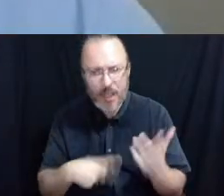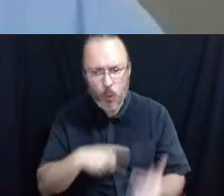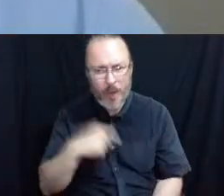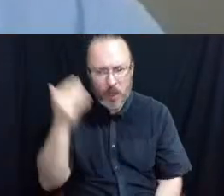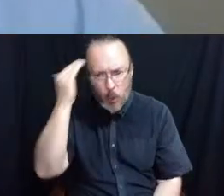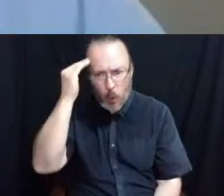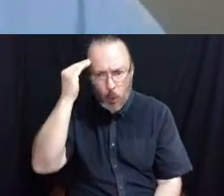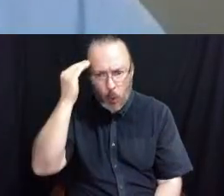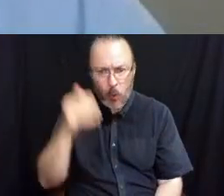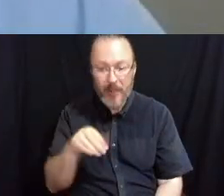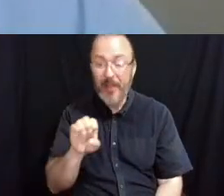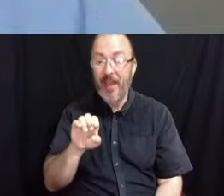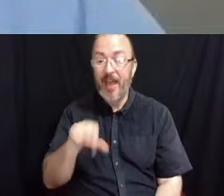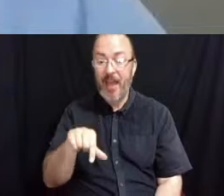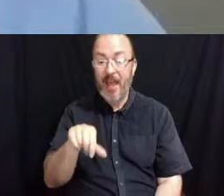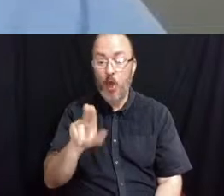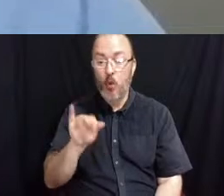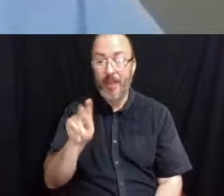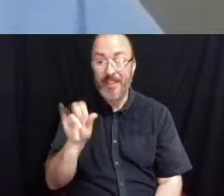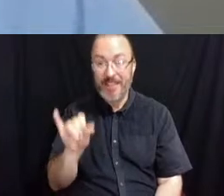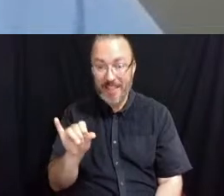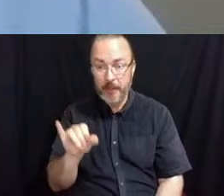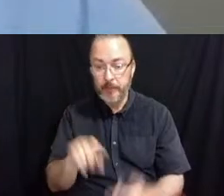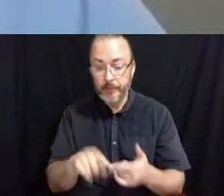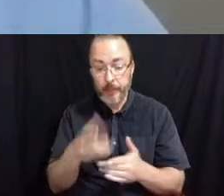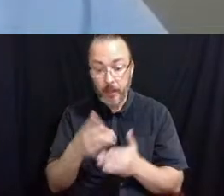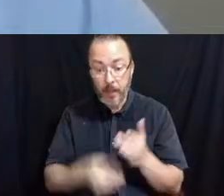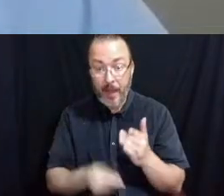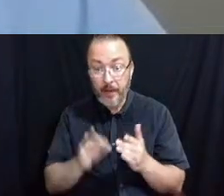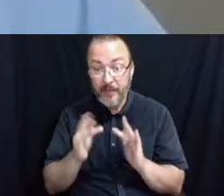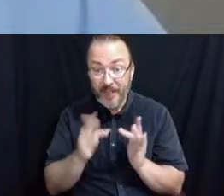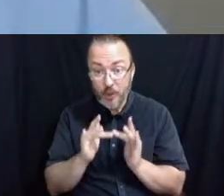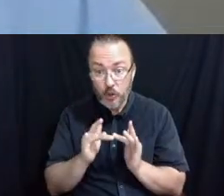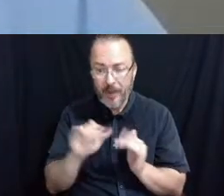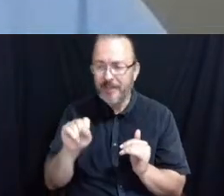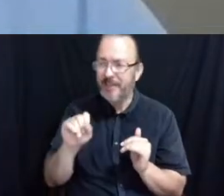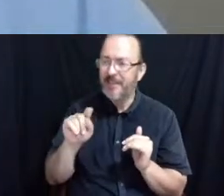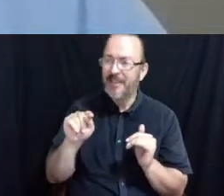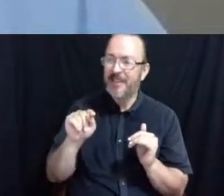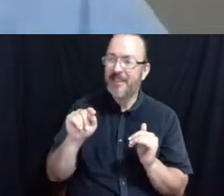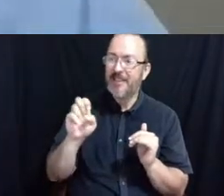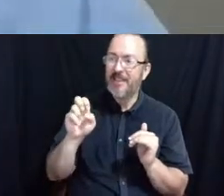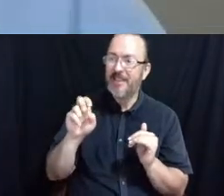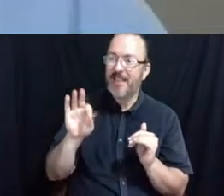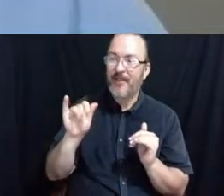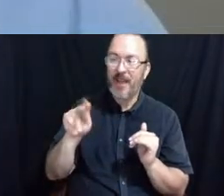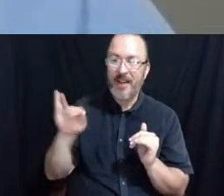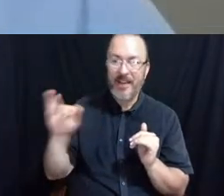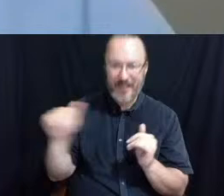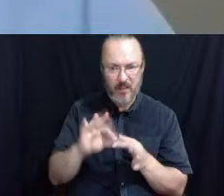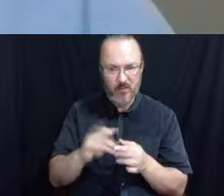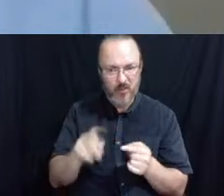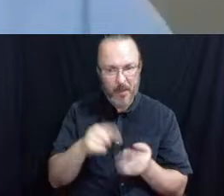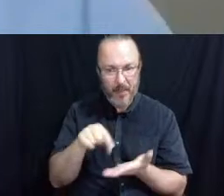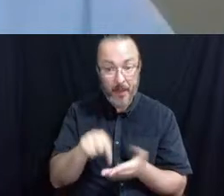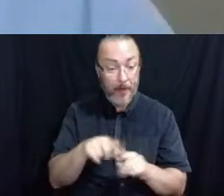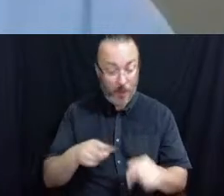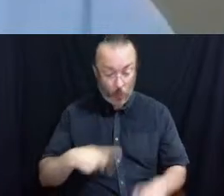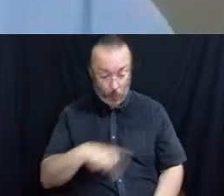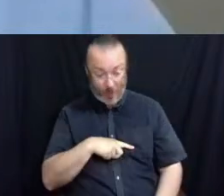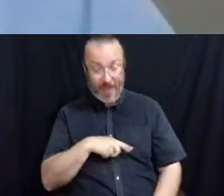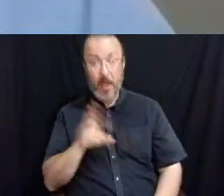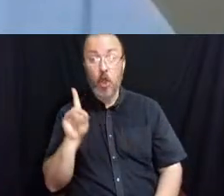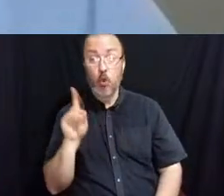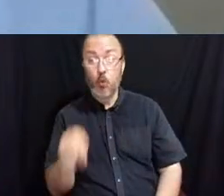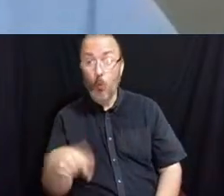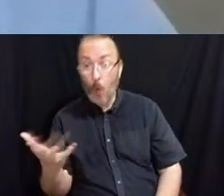qu'il y avait des problèmes en matière d'équité, insuffisance de ressources, Stéphanie en a parlé, et donc dans notre école,